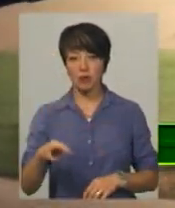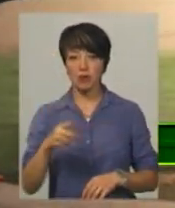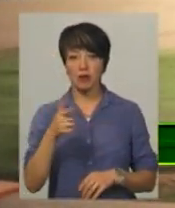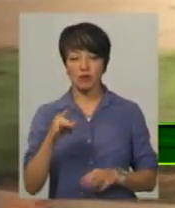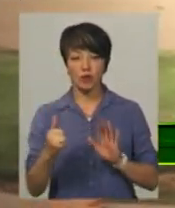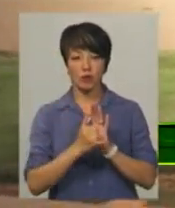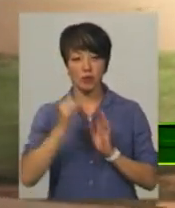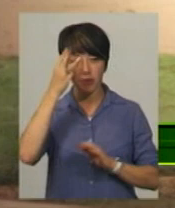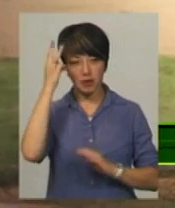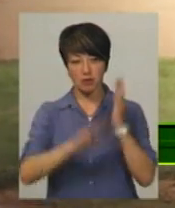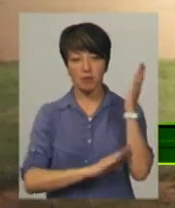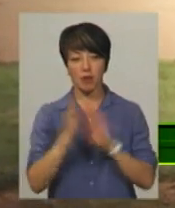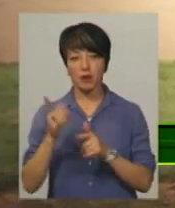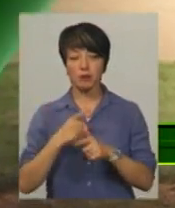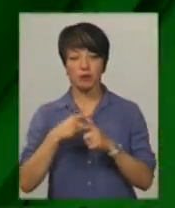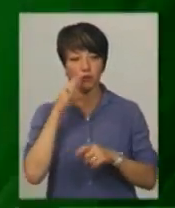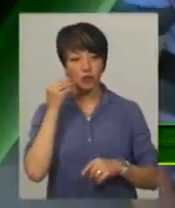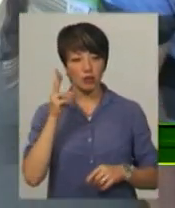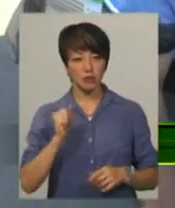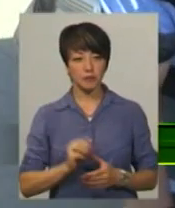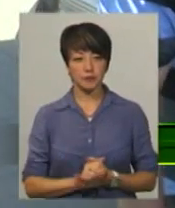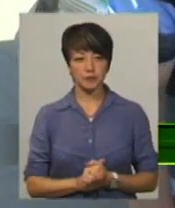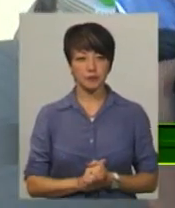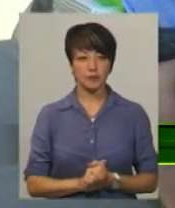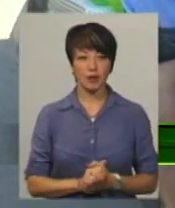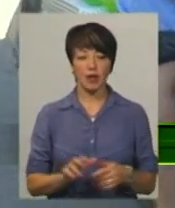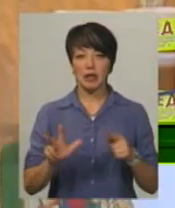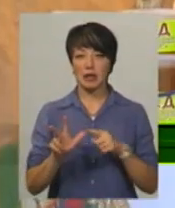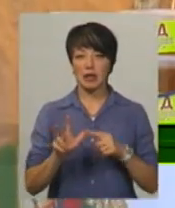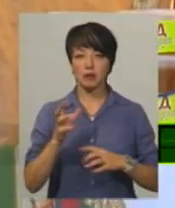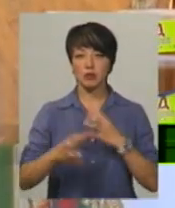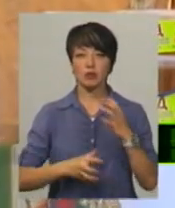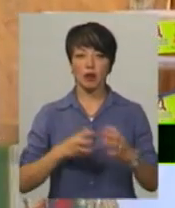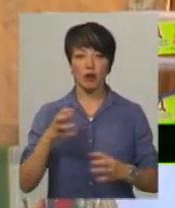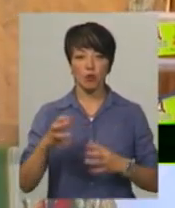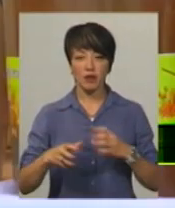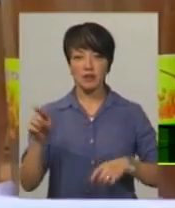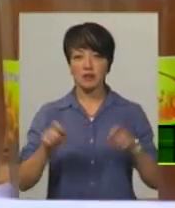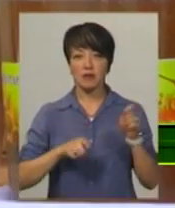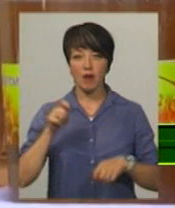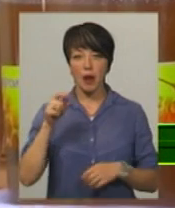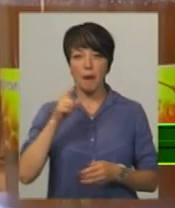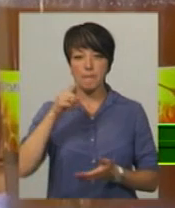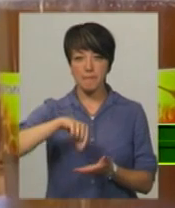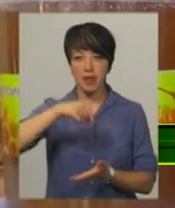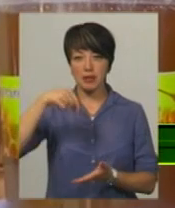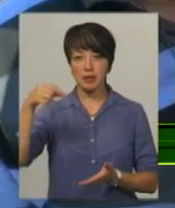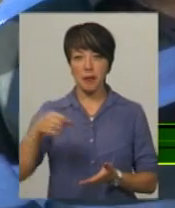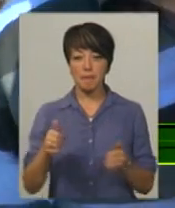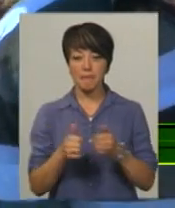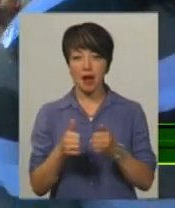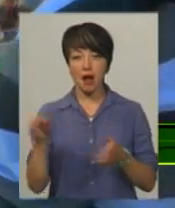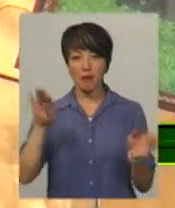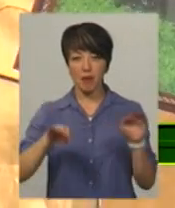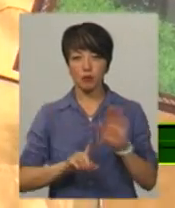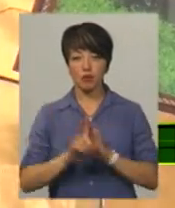встановлять у Хмельницькому сквері імені Тараса Шевченка. Третій міжнародний фестиваль «Меди Прикарпаття» розпочався сьогодні в Івано-Франківську. У фестивалі